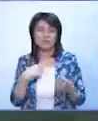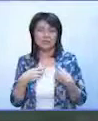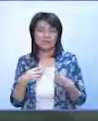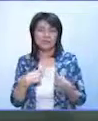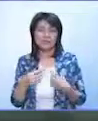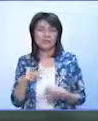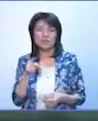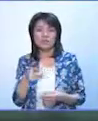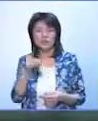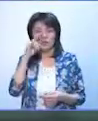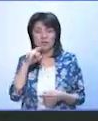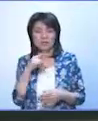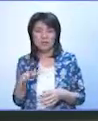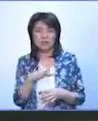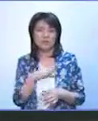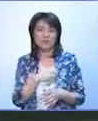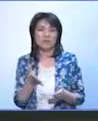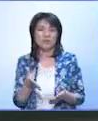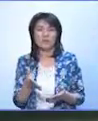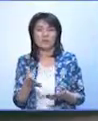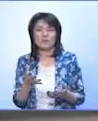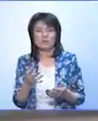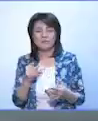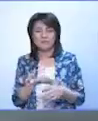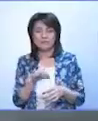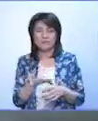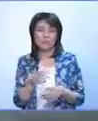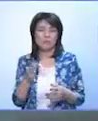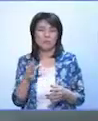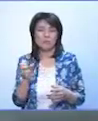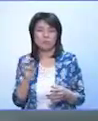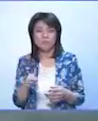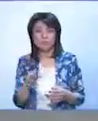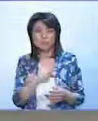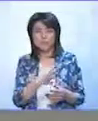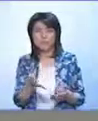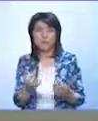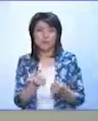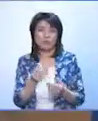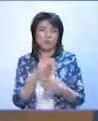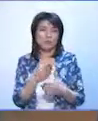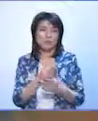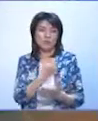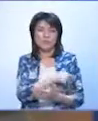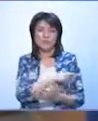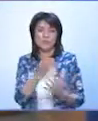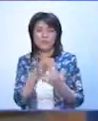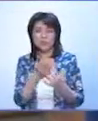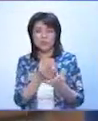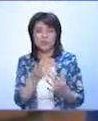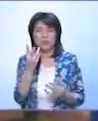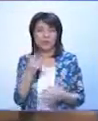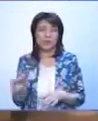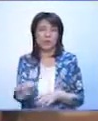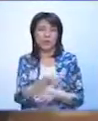казахстанцев. До сих пор компенсационные выплаты получают жители, прилегающих к полигону районов из трех областей республики. Расположена территория трех областей